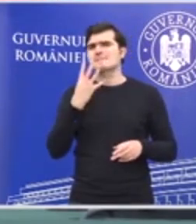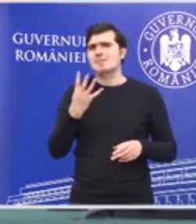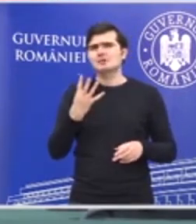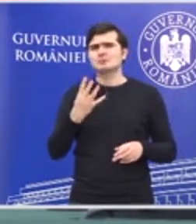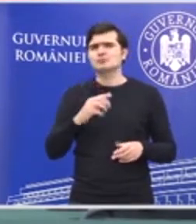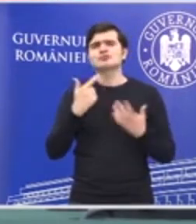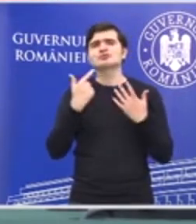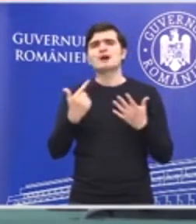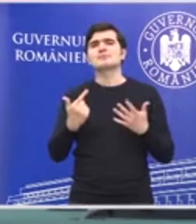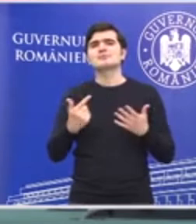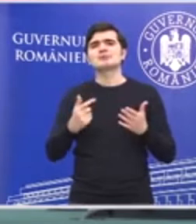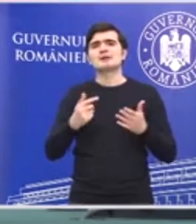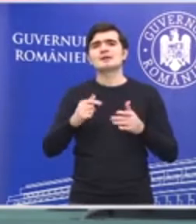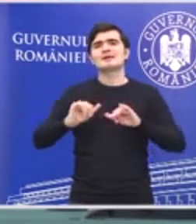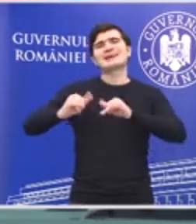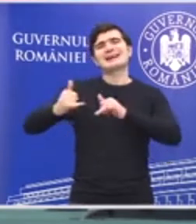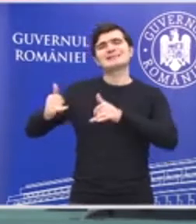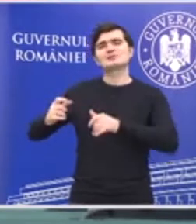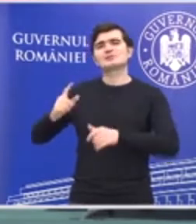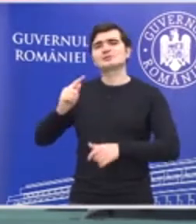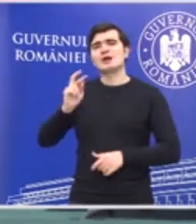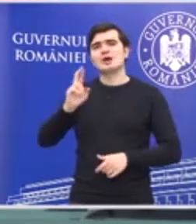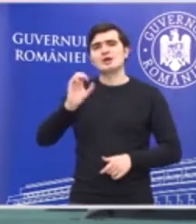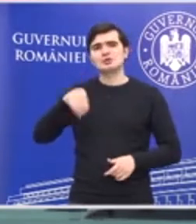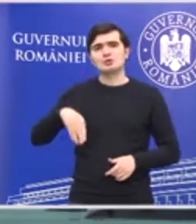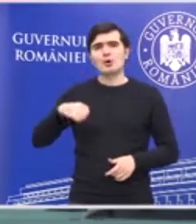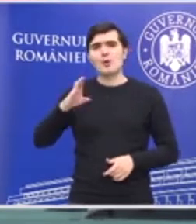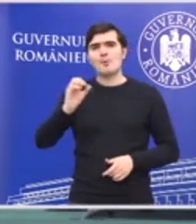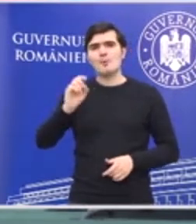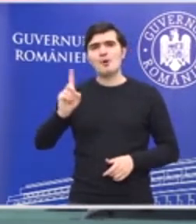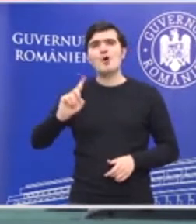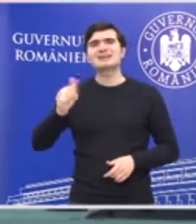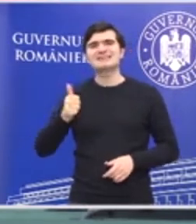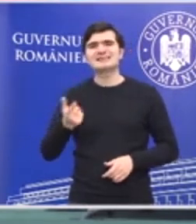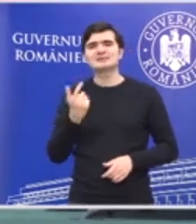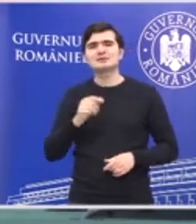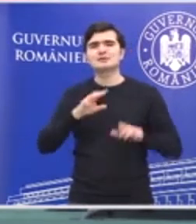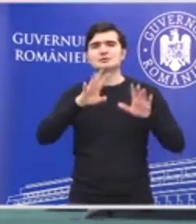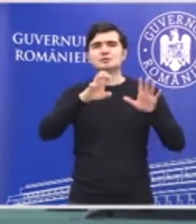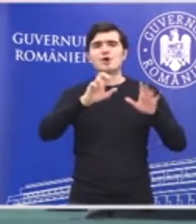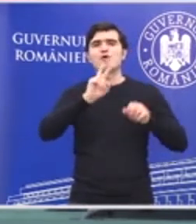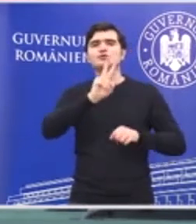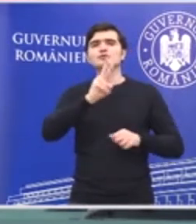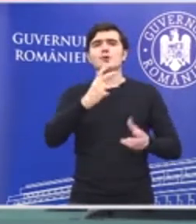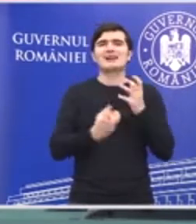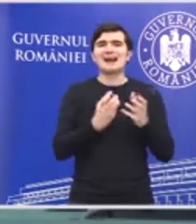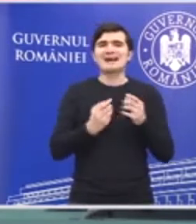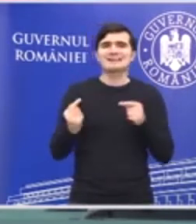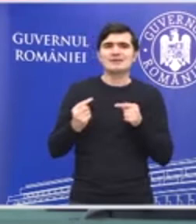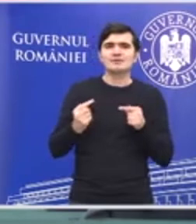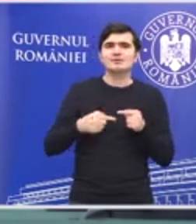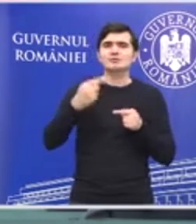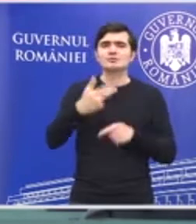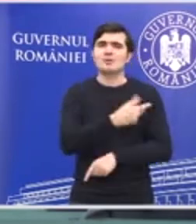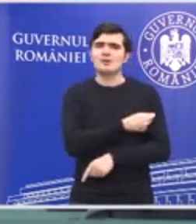Sunt 7 cazuri de tromboze din cele 92 de reacții adverse post-vaccinale care sunt aflate în investigare până la